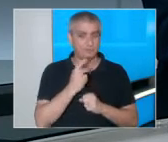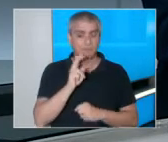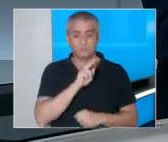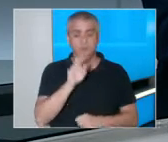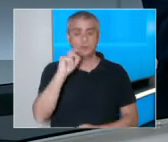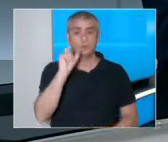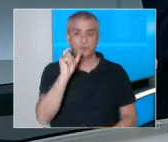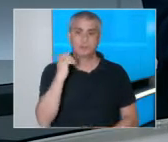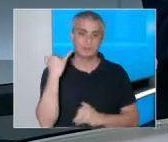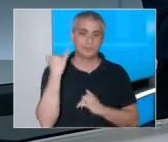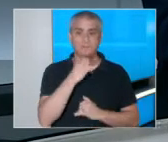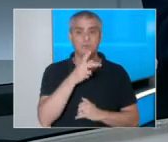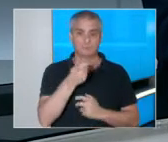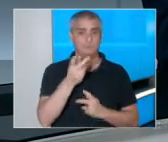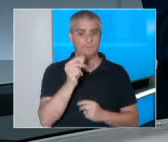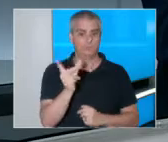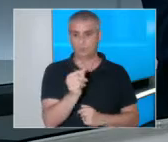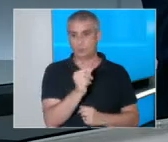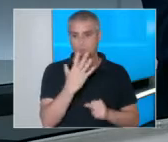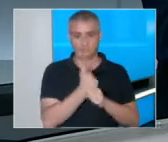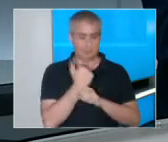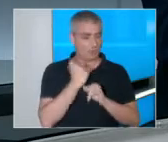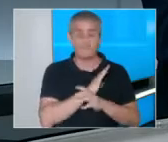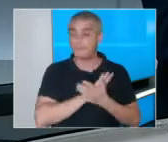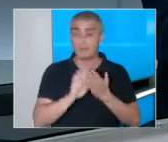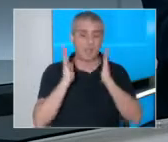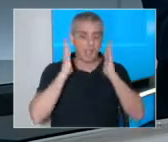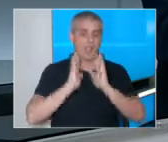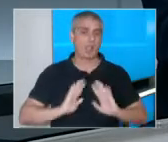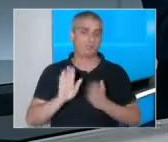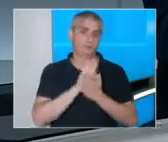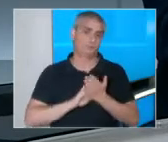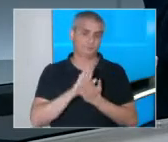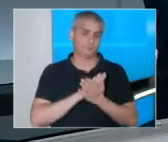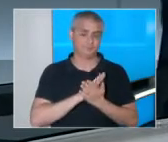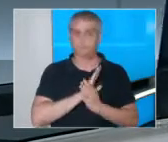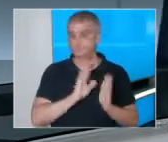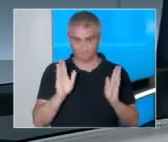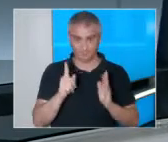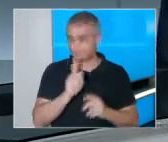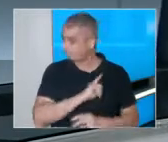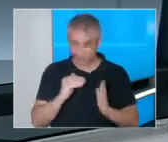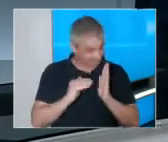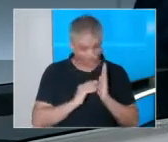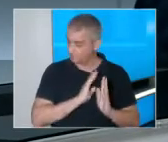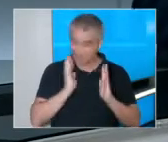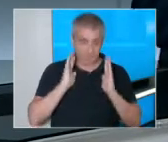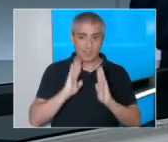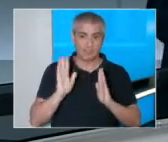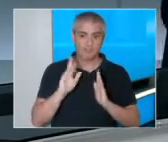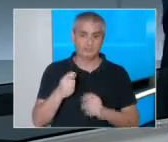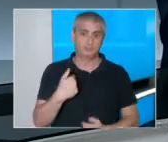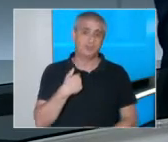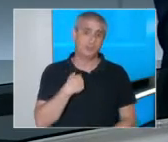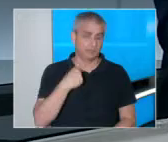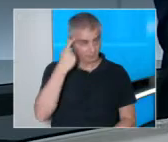הטורקי, הביאו מס טורקי עם הזוג הזה שהצליחו להביא אותם בלי רעש וצלצולים, כן? כן, בלי רעש וצלצולים, בלי הפסקה, בלי רעש הזה מצלצל